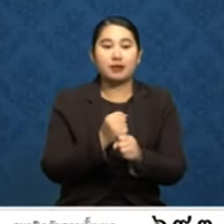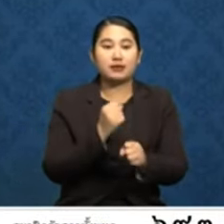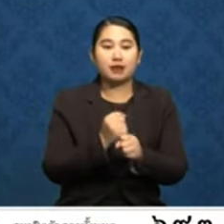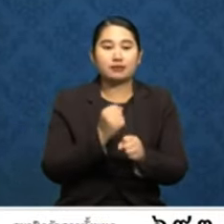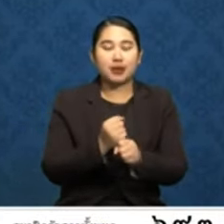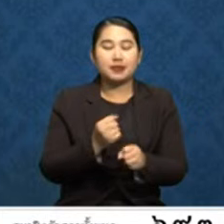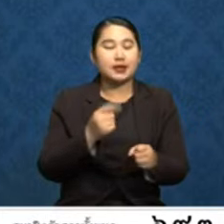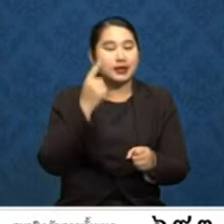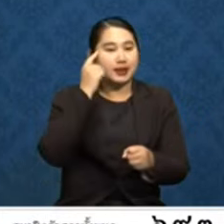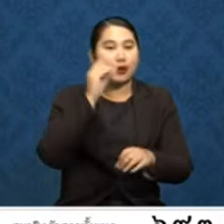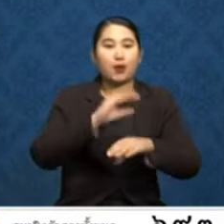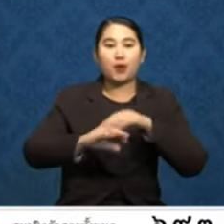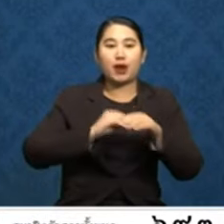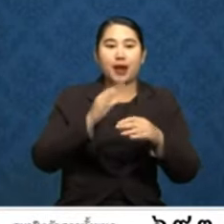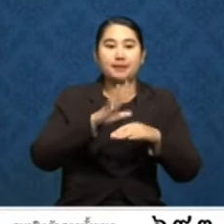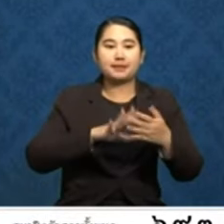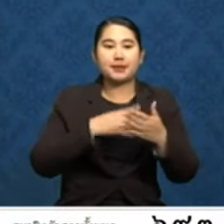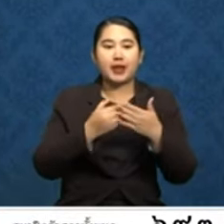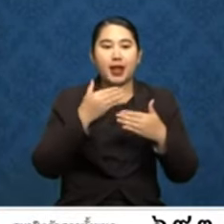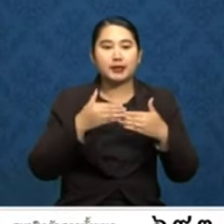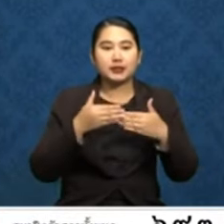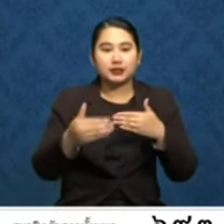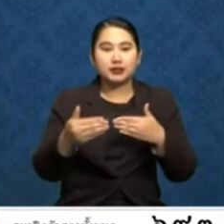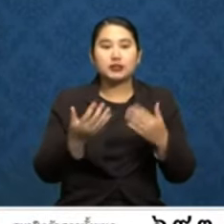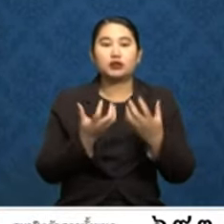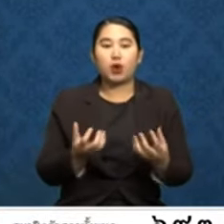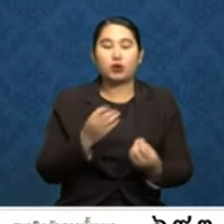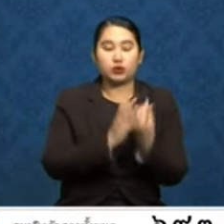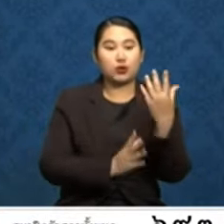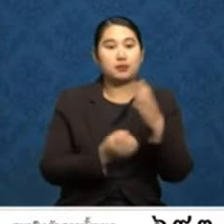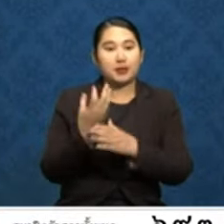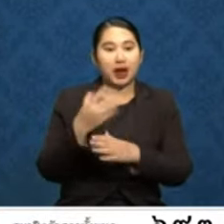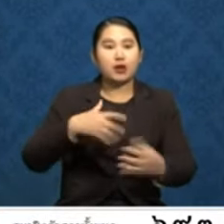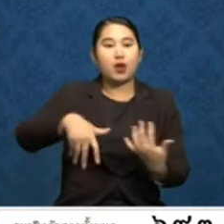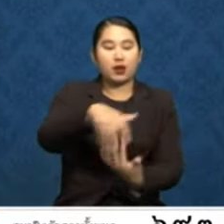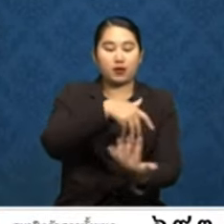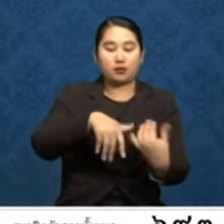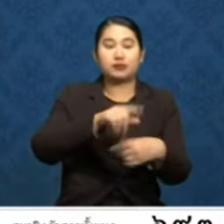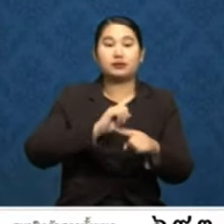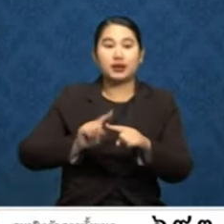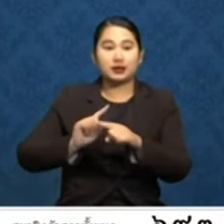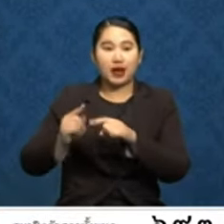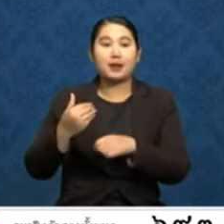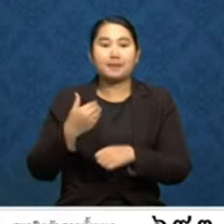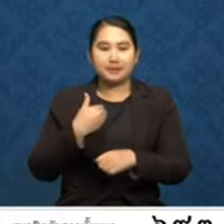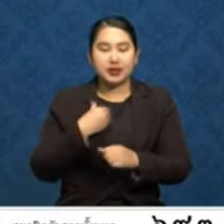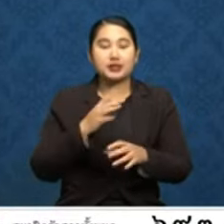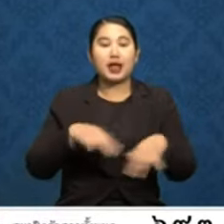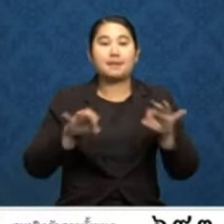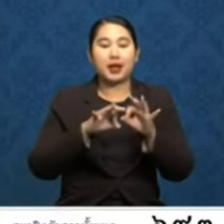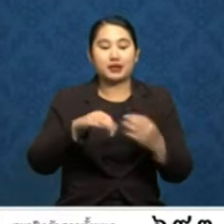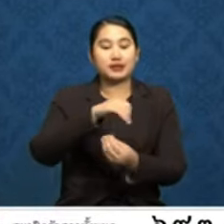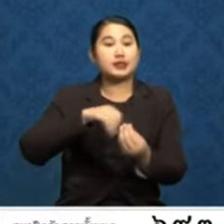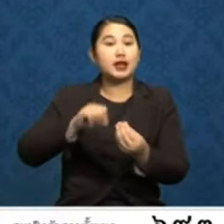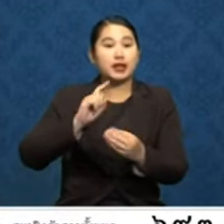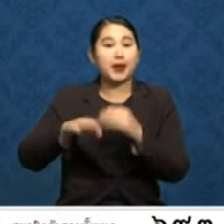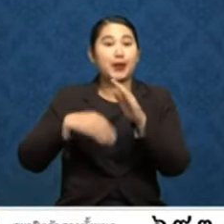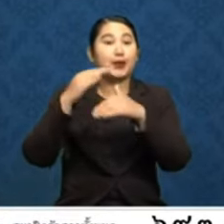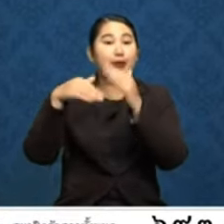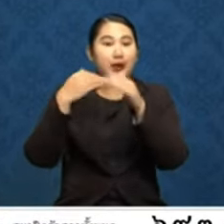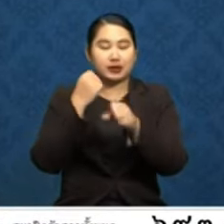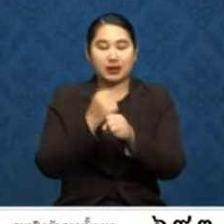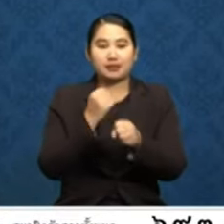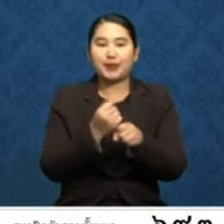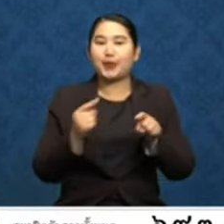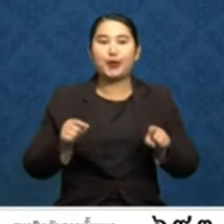ความยั่งยืนของทรัพยากรธรรมชาติและสิ่งแวดล้อมควบคู่ไปกับการขับเคลื่อนเศรษฐกิจและสังคมของ